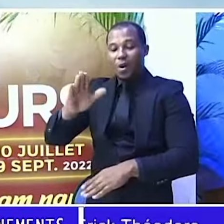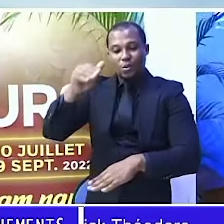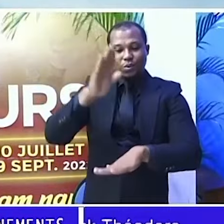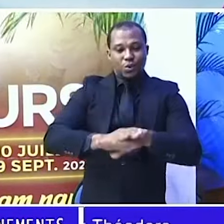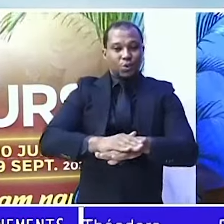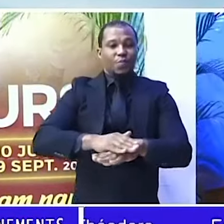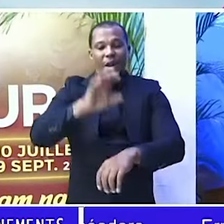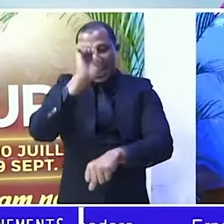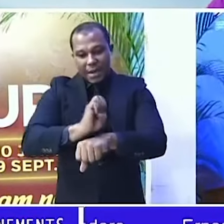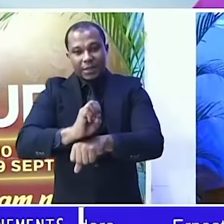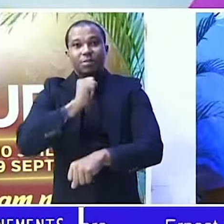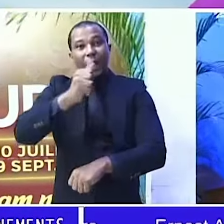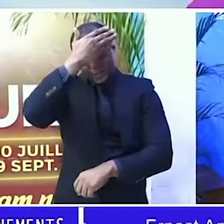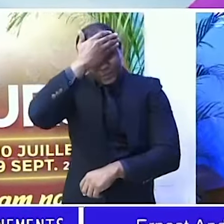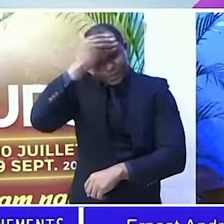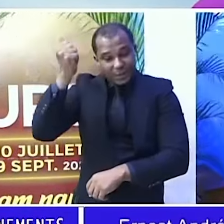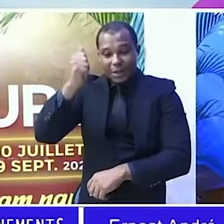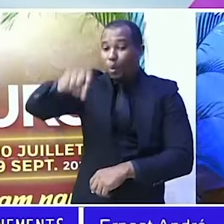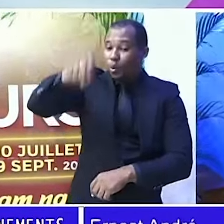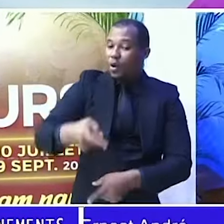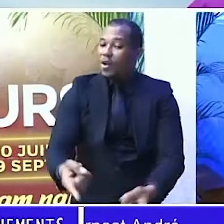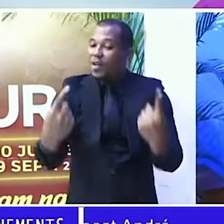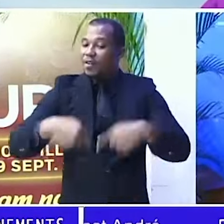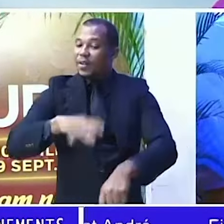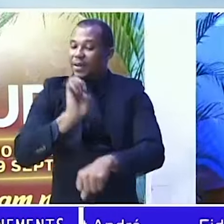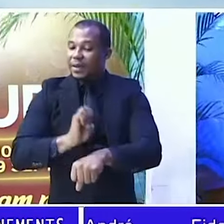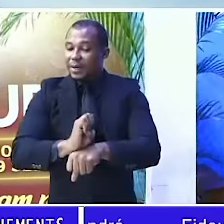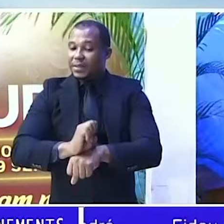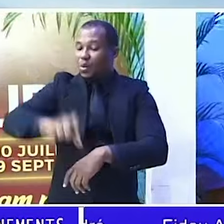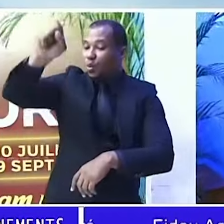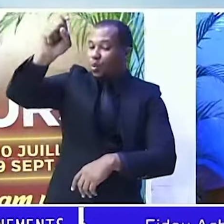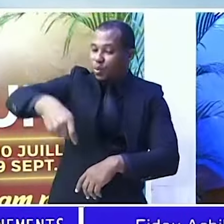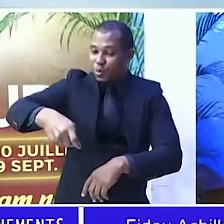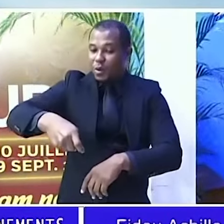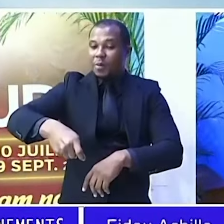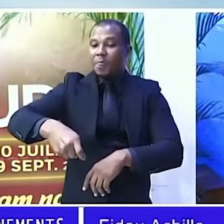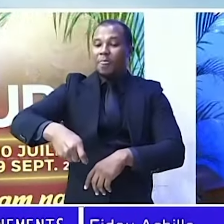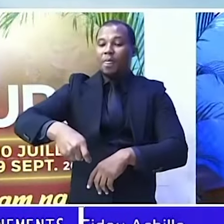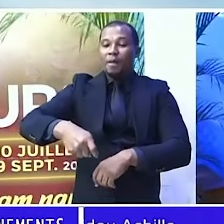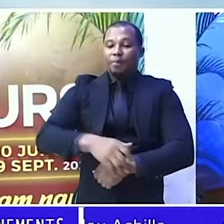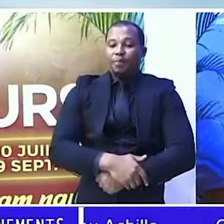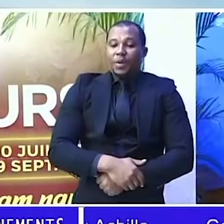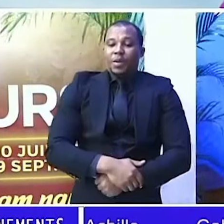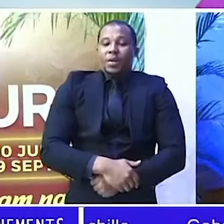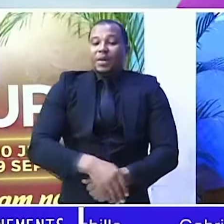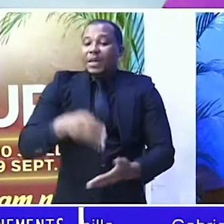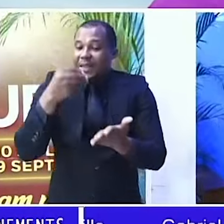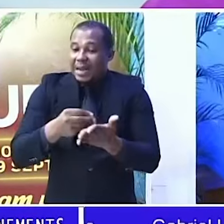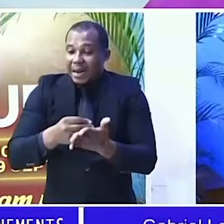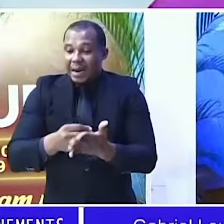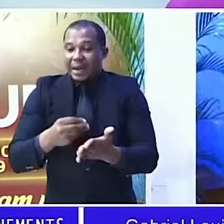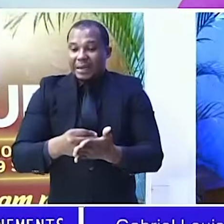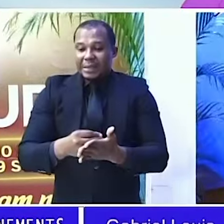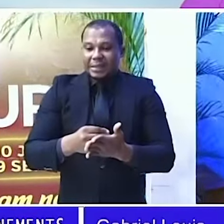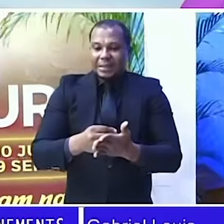Pas oublier son devoir pour venir l'église. Son devoir pour que dans petit pandri ou gien même s'il pas gros, même si son mallette, même si